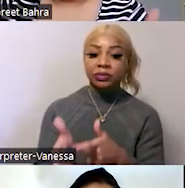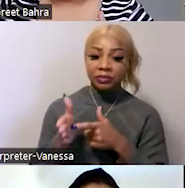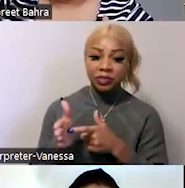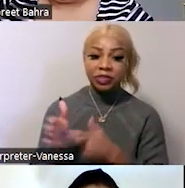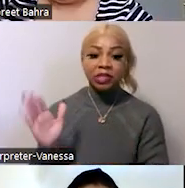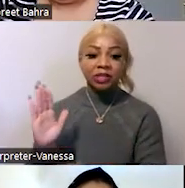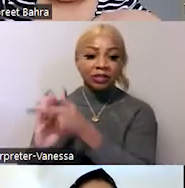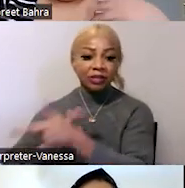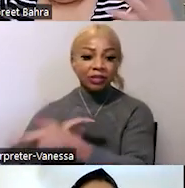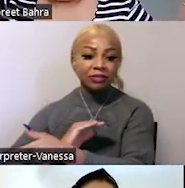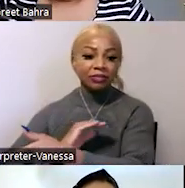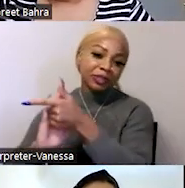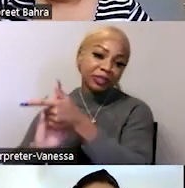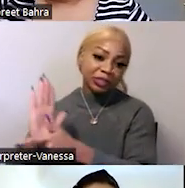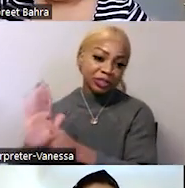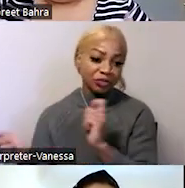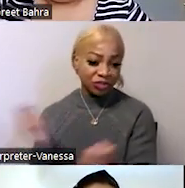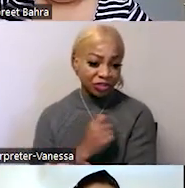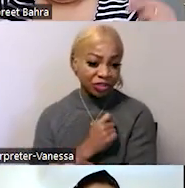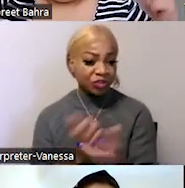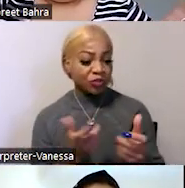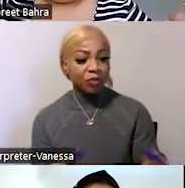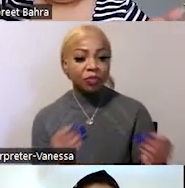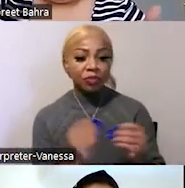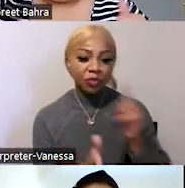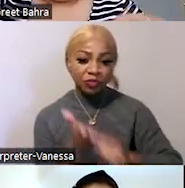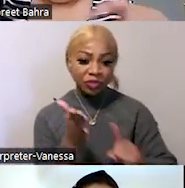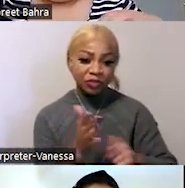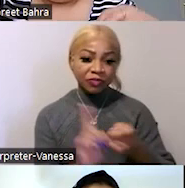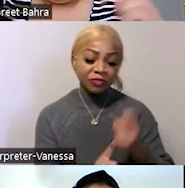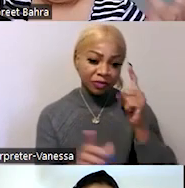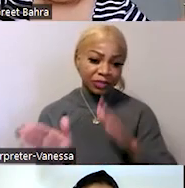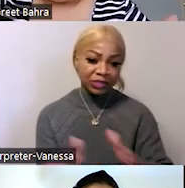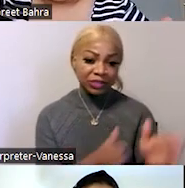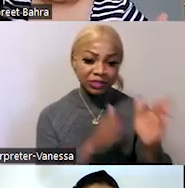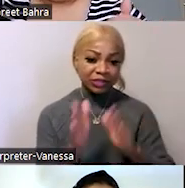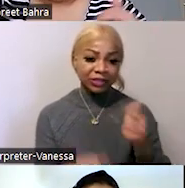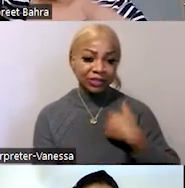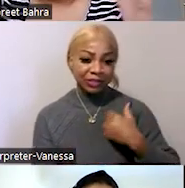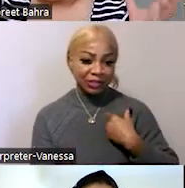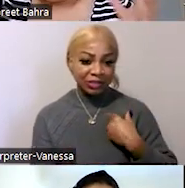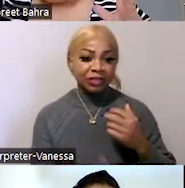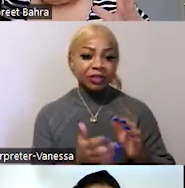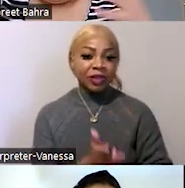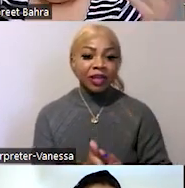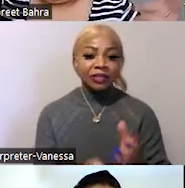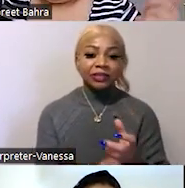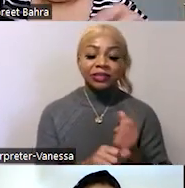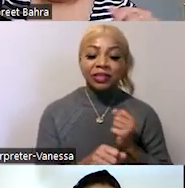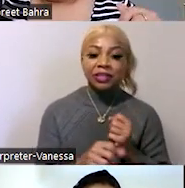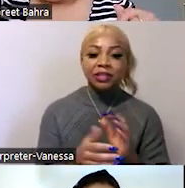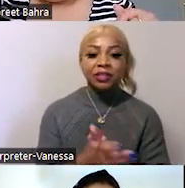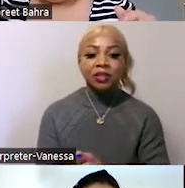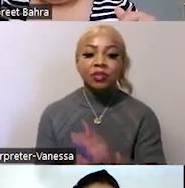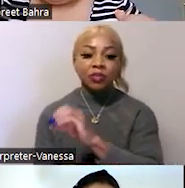de l'alimentation qui sont véritablement épidémiques. Il faut donc davantage de recherches de la part de Statistique Canada